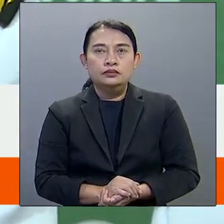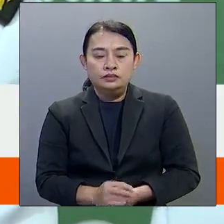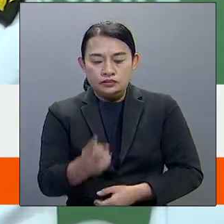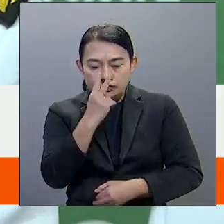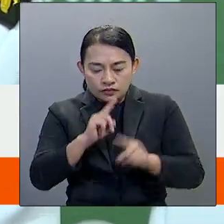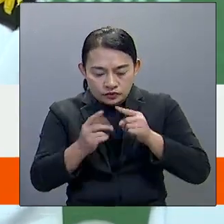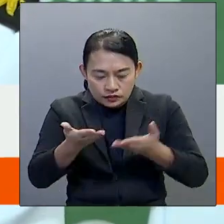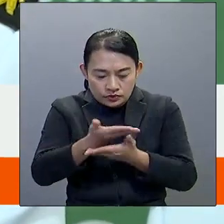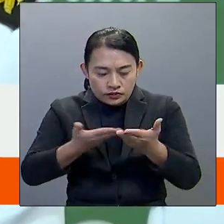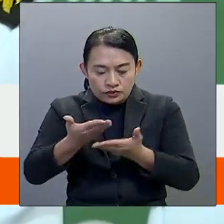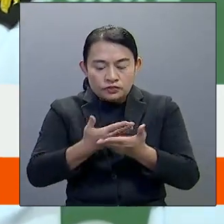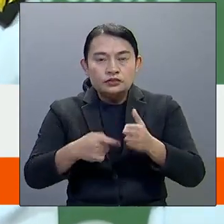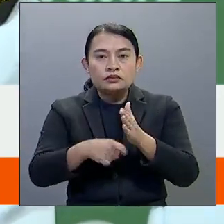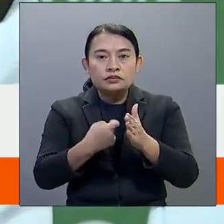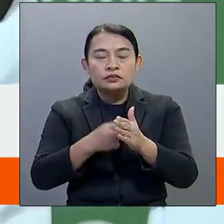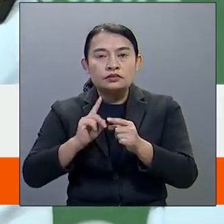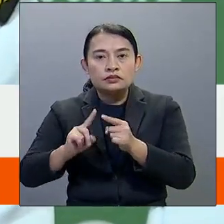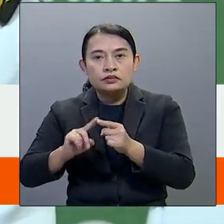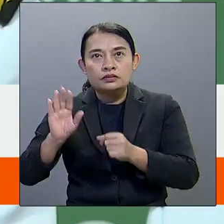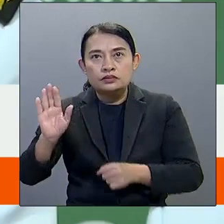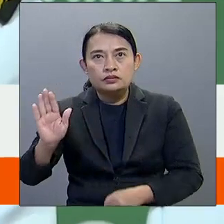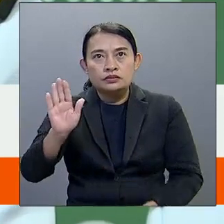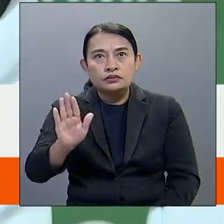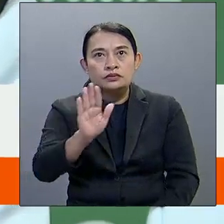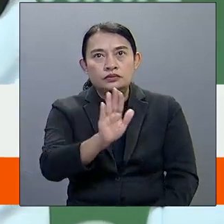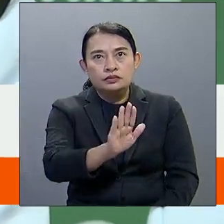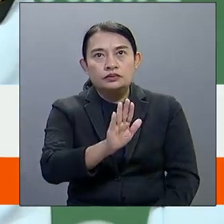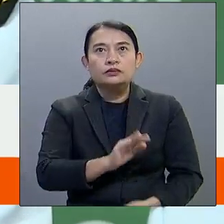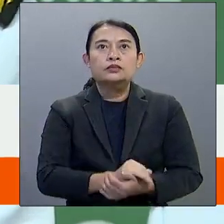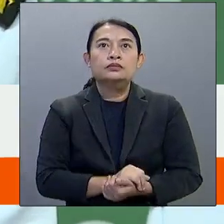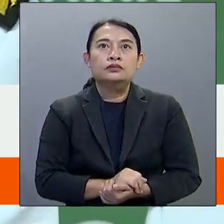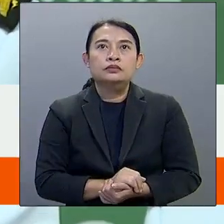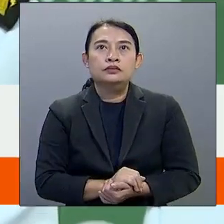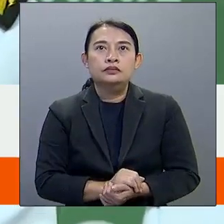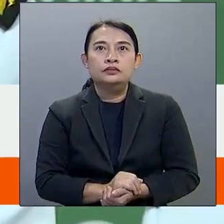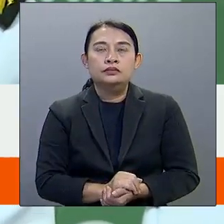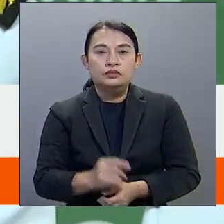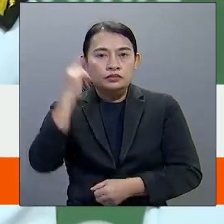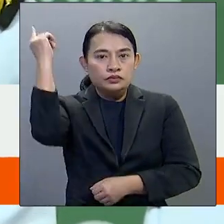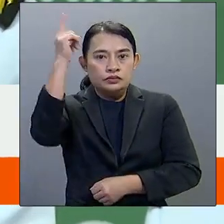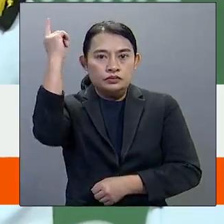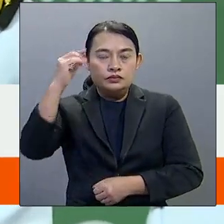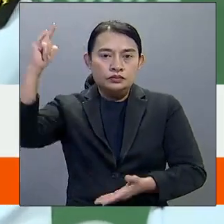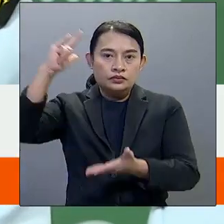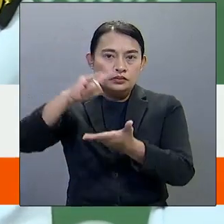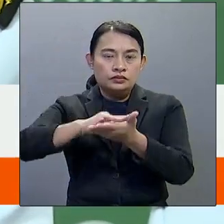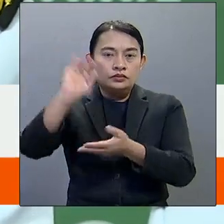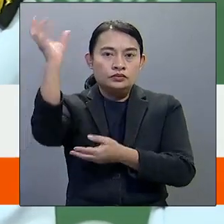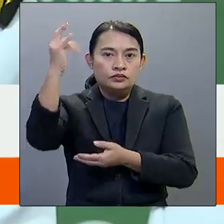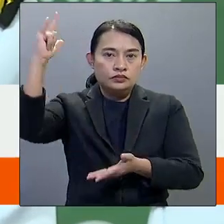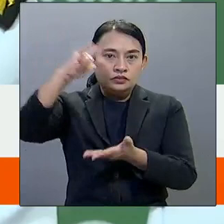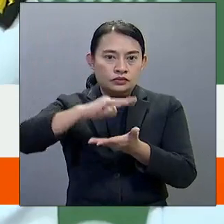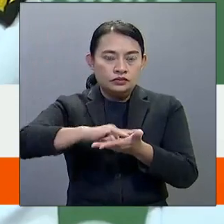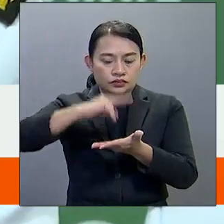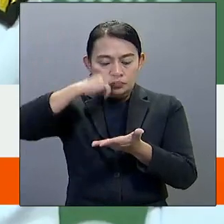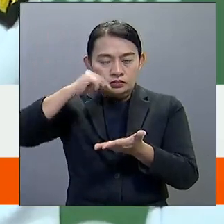งต่างๆในการรับนักท่องเที่ยวจากทั่วประเทศจากทั่วโลกมาเข้ามา